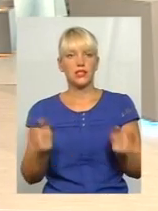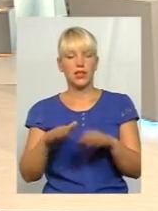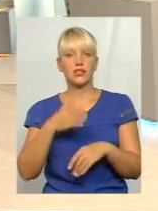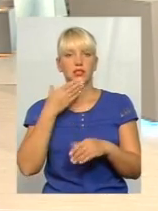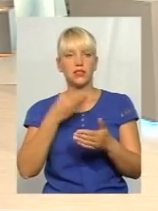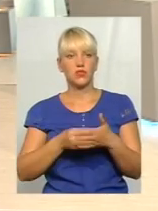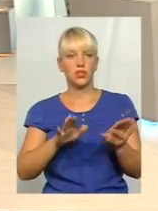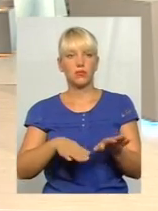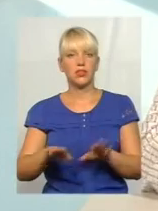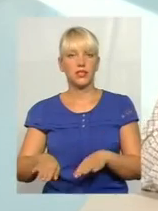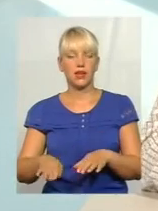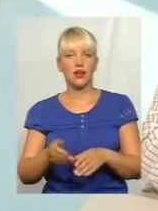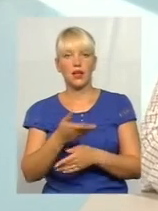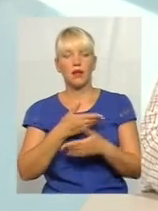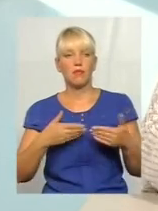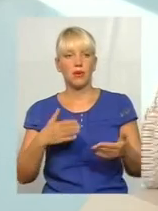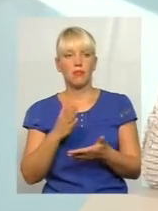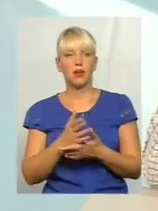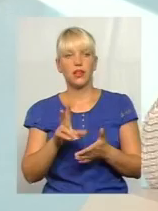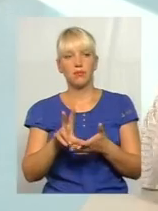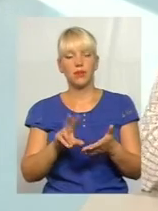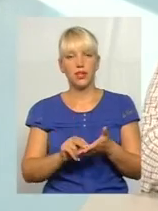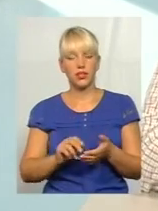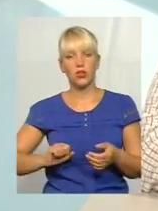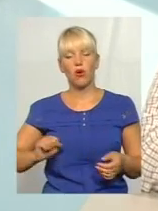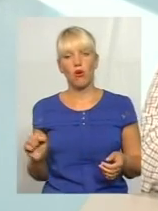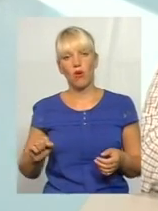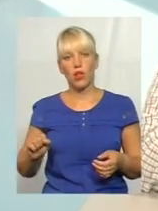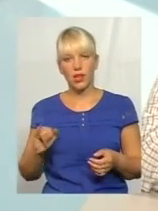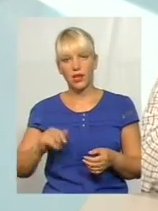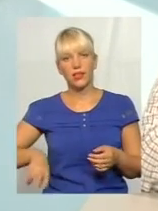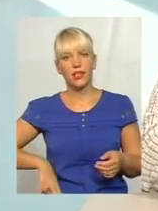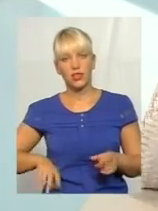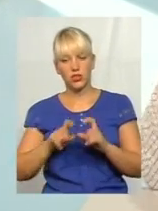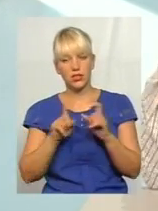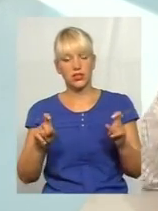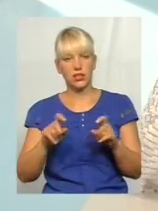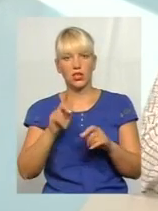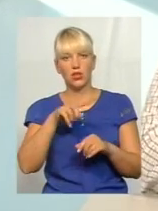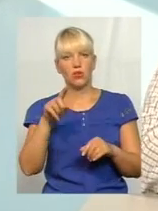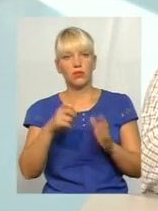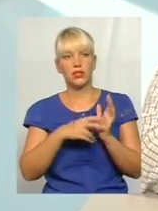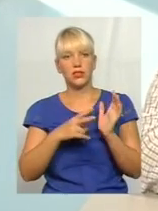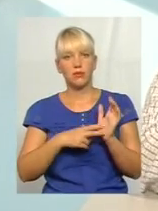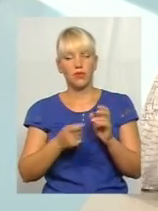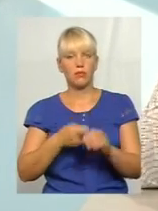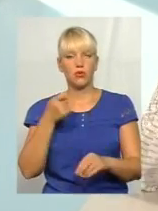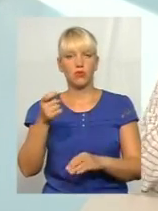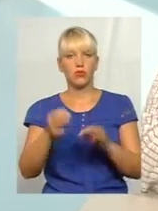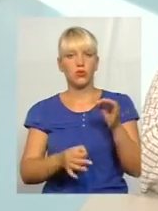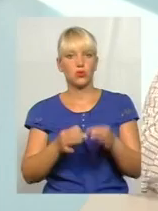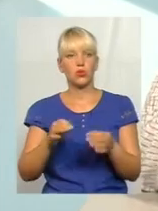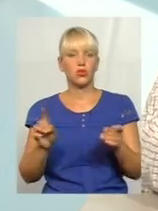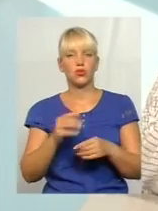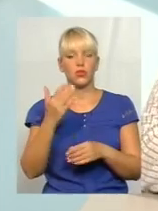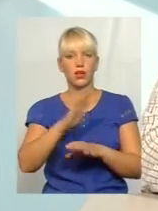місцях і ми мали приклад от колега і директор 17-ї школи подавали позови судові що